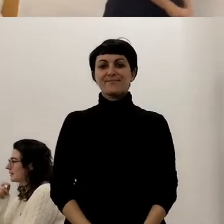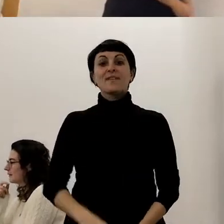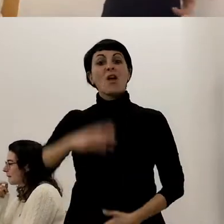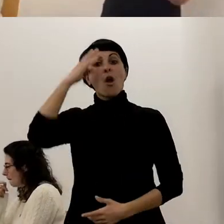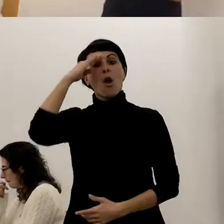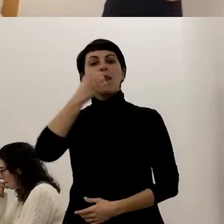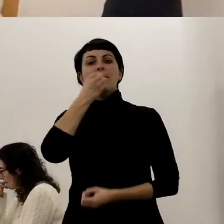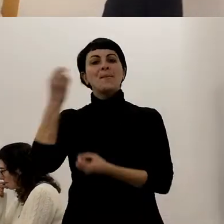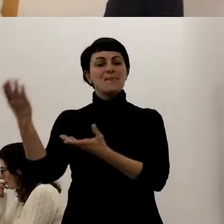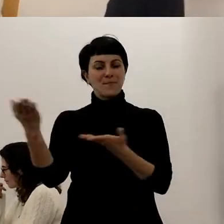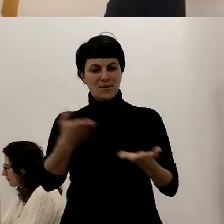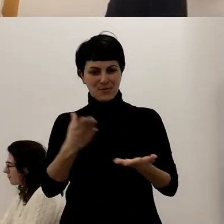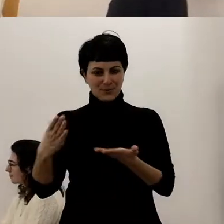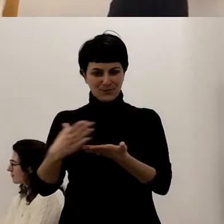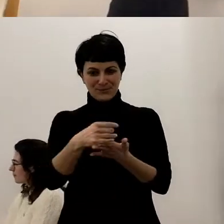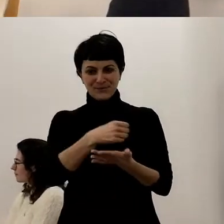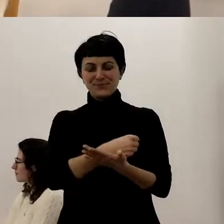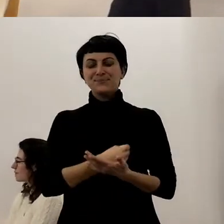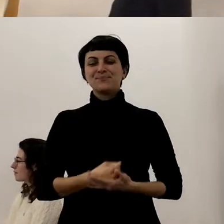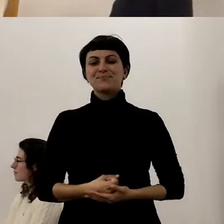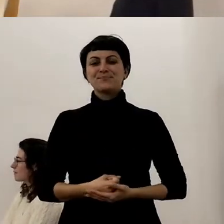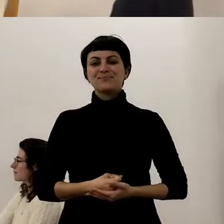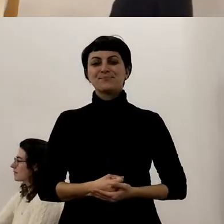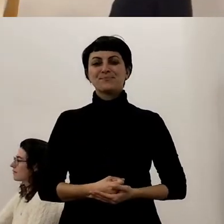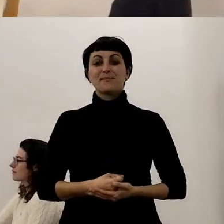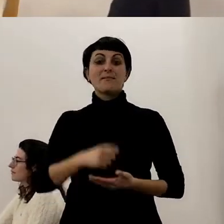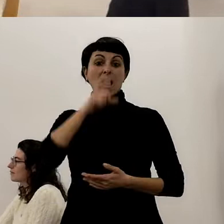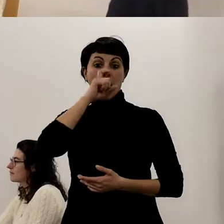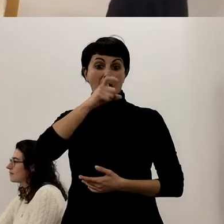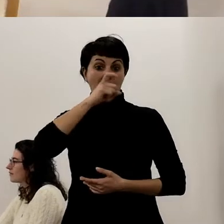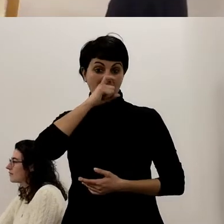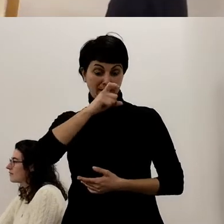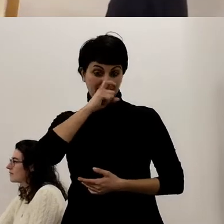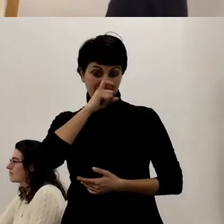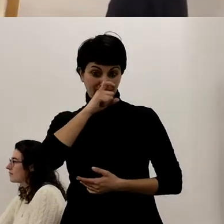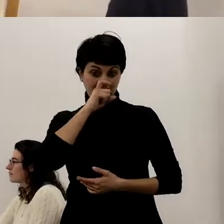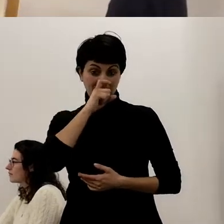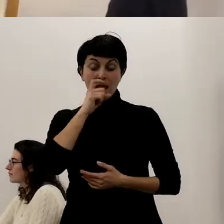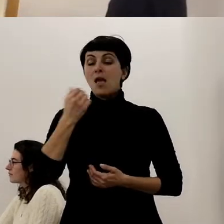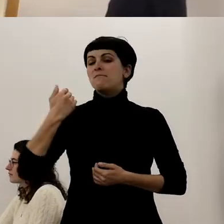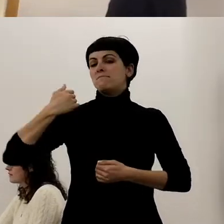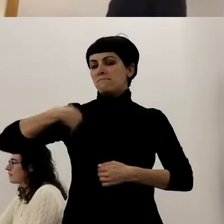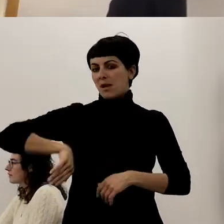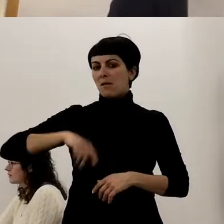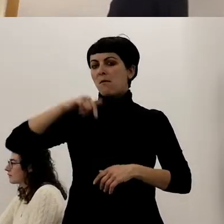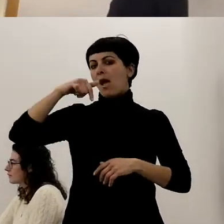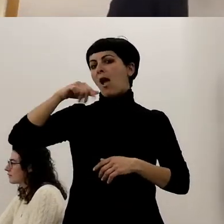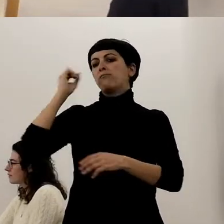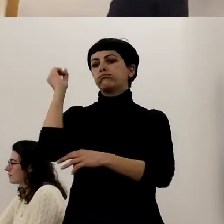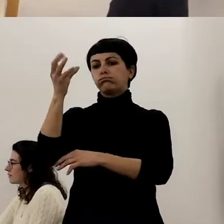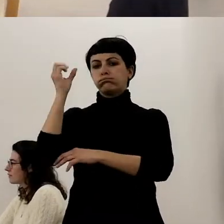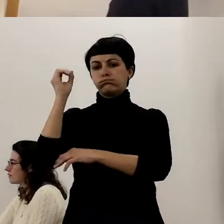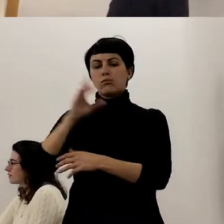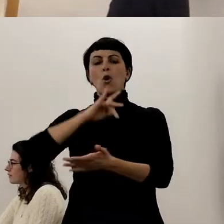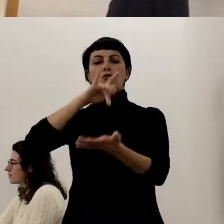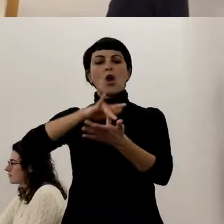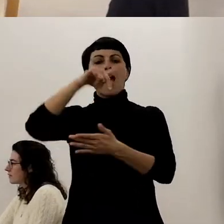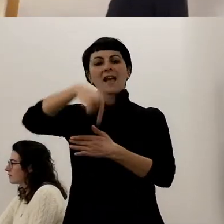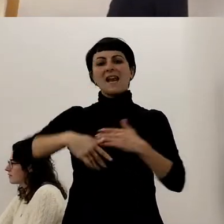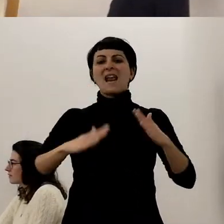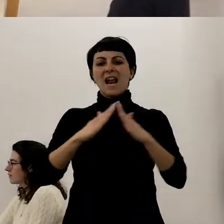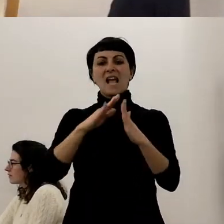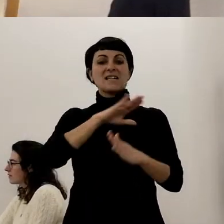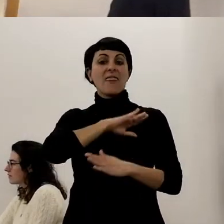Hola, benvinguts. Com sabeu, cada any per les festes de Sant Josep Oriol acostumem a fer una xerrada a la Casa dels